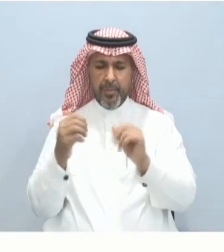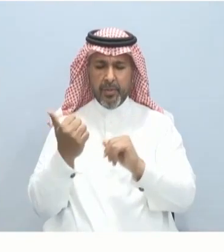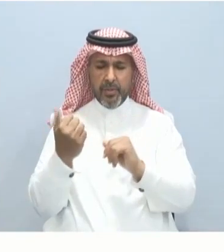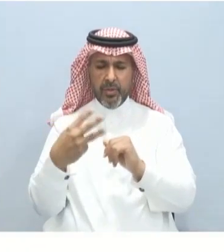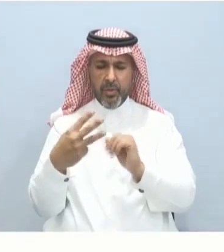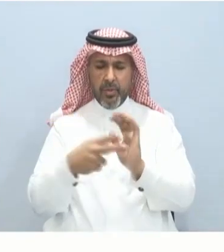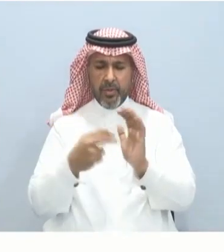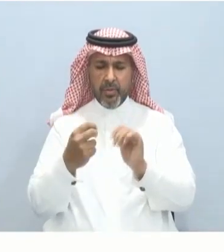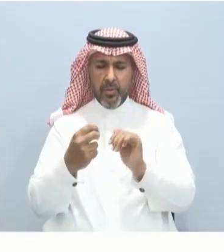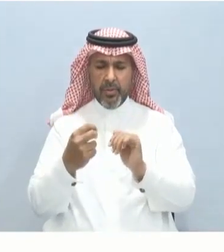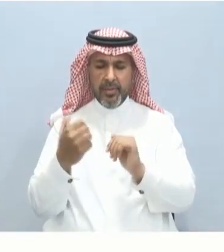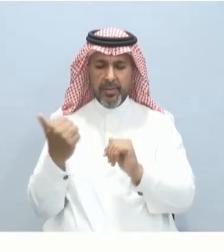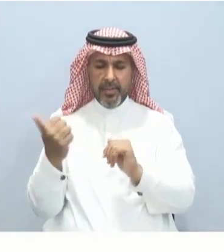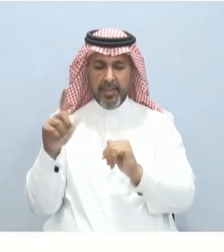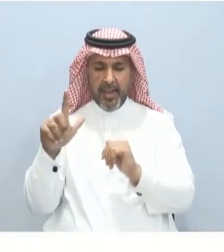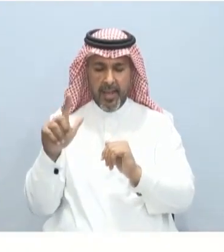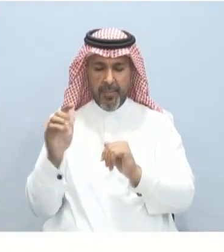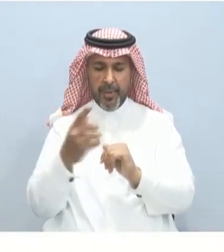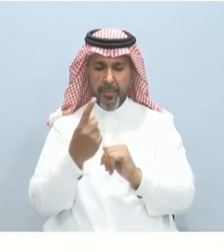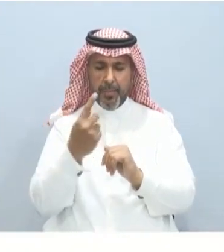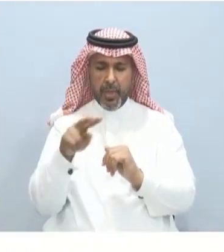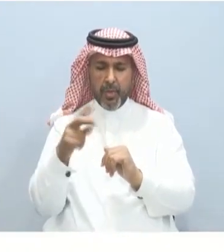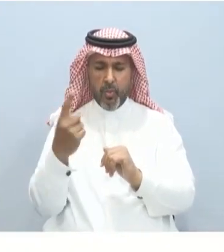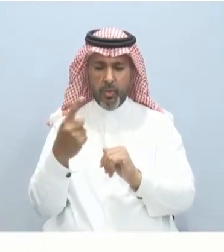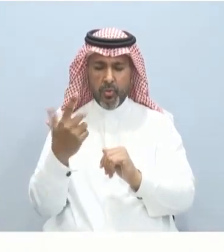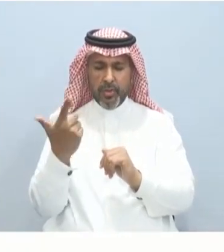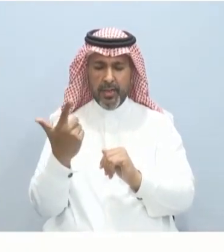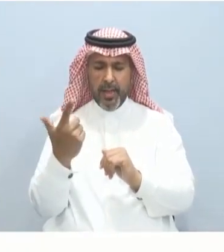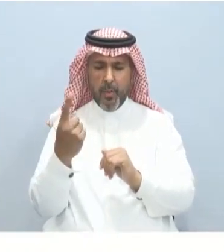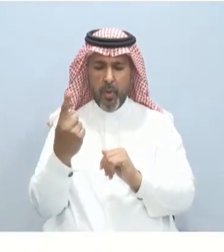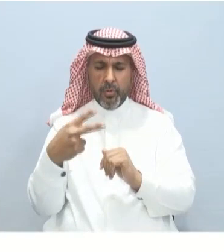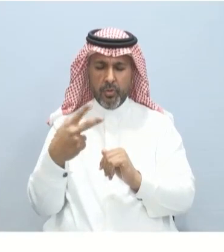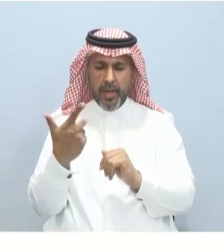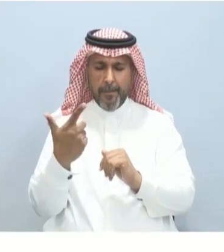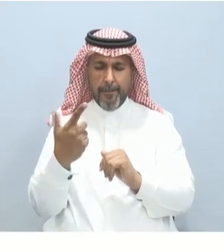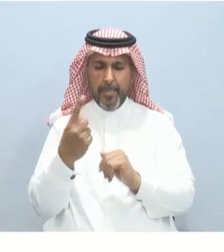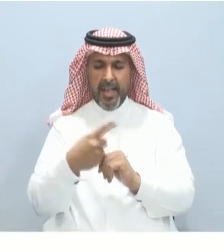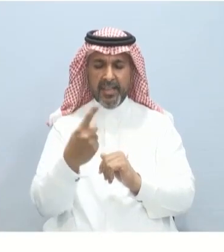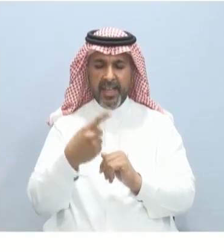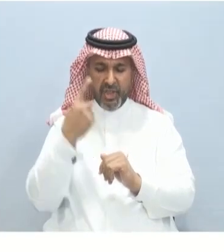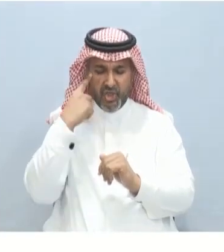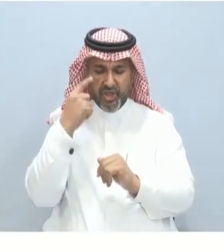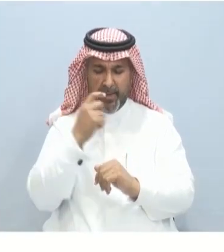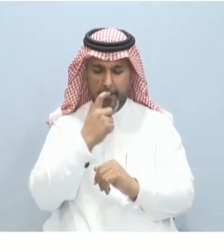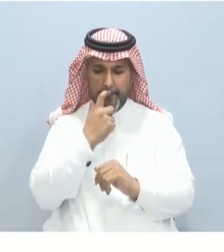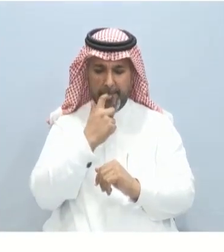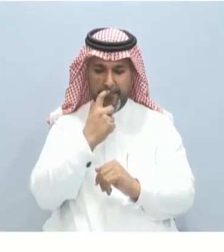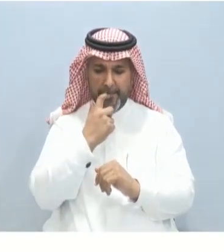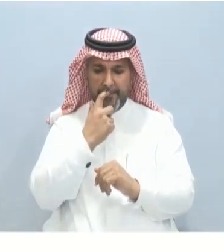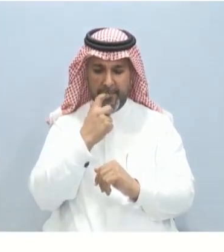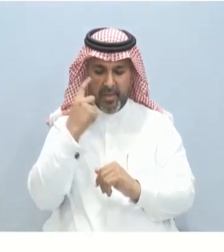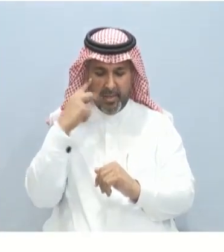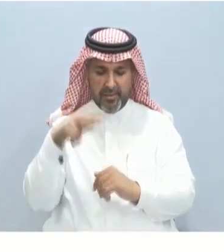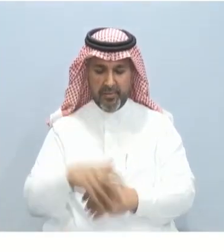و121 هي مربع لل 11 والاشاره بينهما سالبه اذن تحققت الشروط